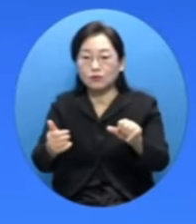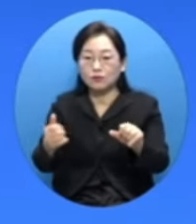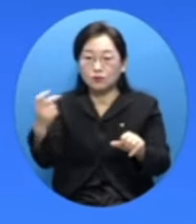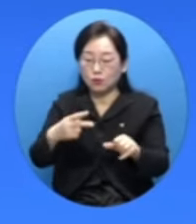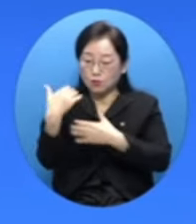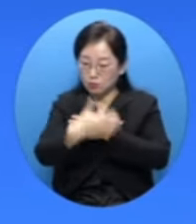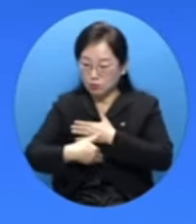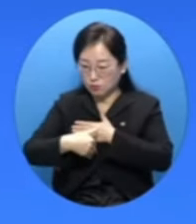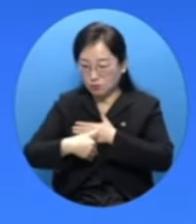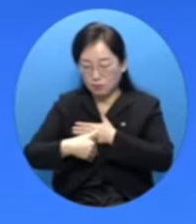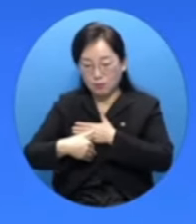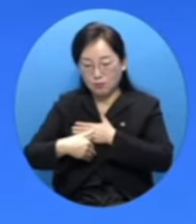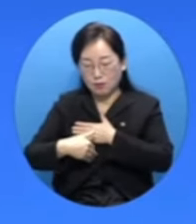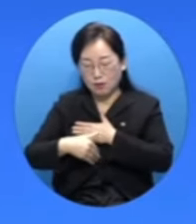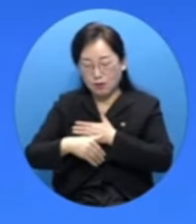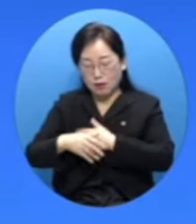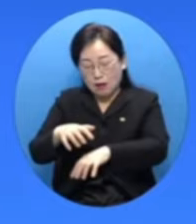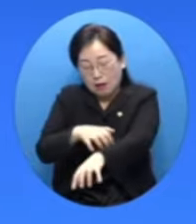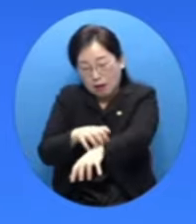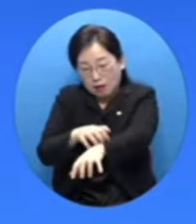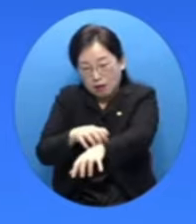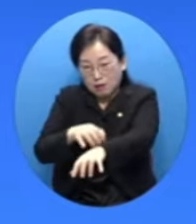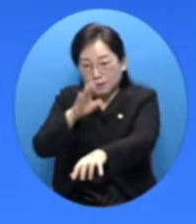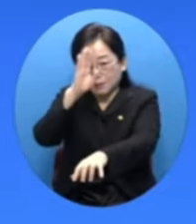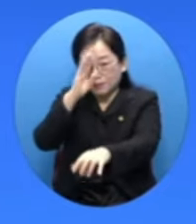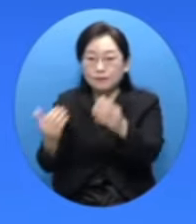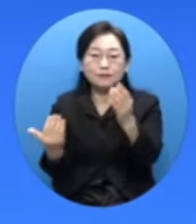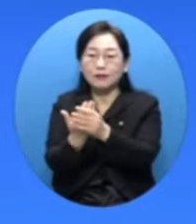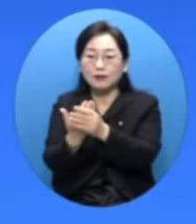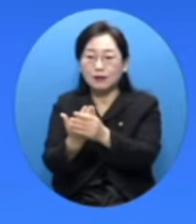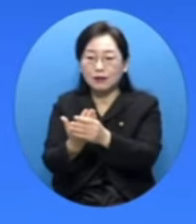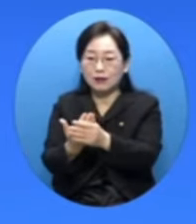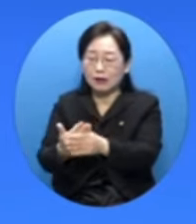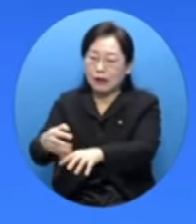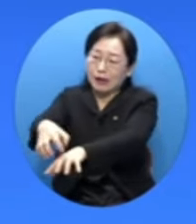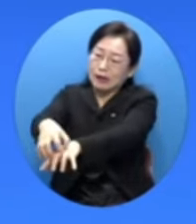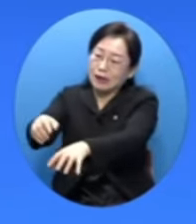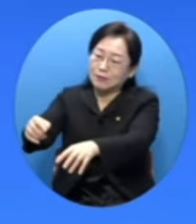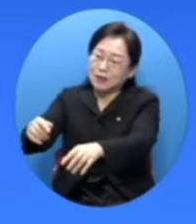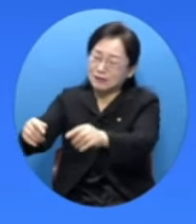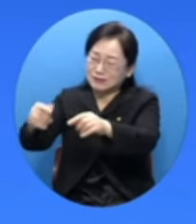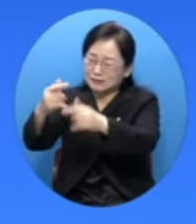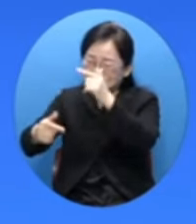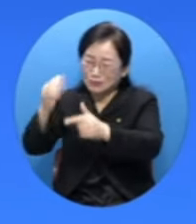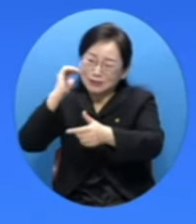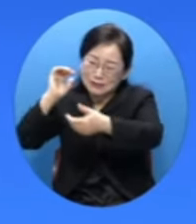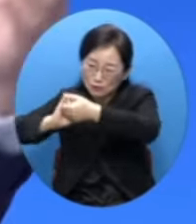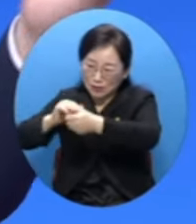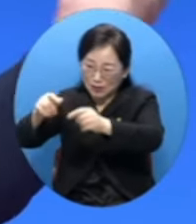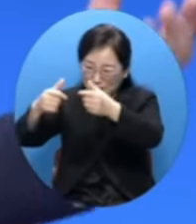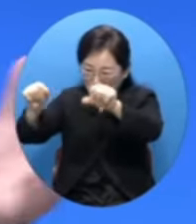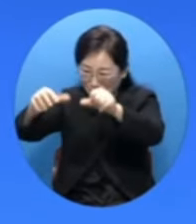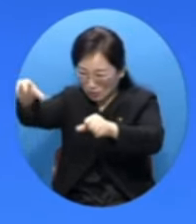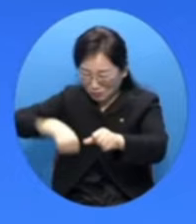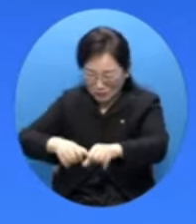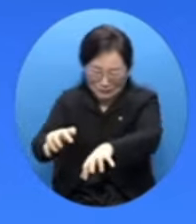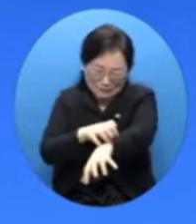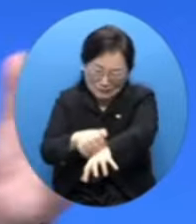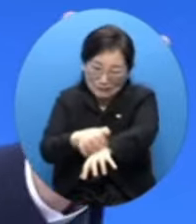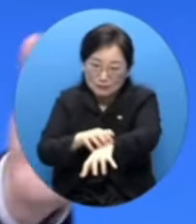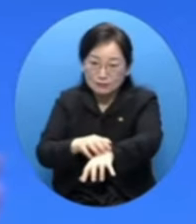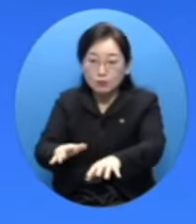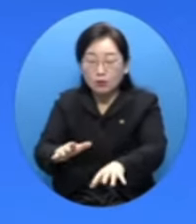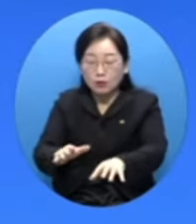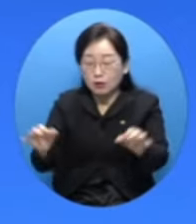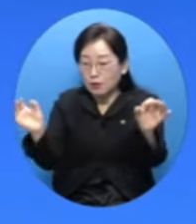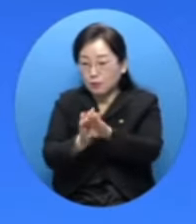건강이 사라져서 온몸에 악성 피부병이 걸려가지고 기와조각으로 온몸을 긁어야 되고 이렇듯 모든 걸 한 번에 다